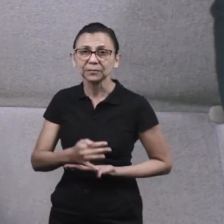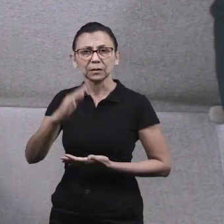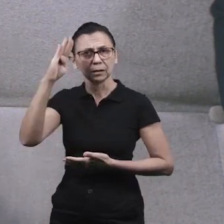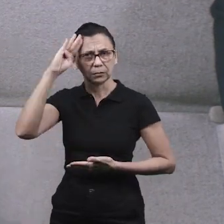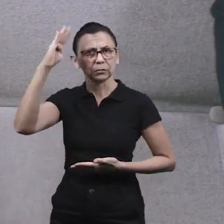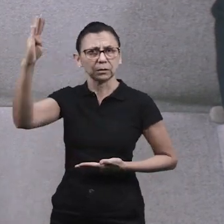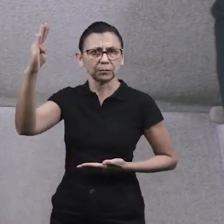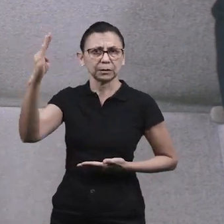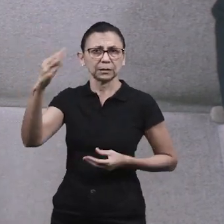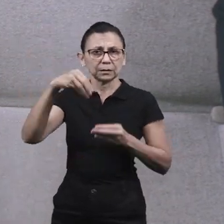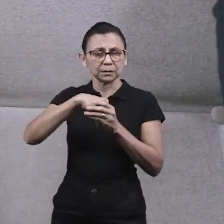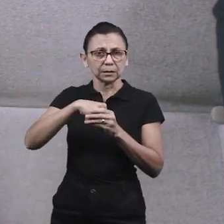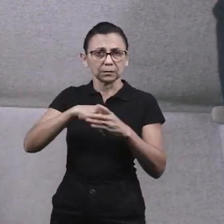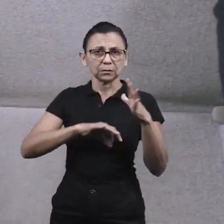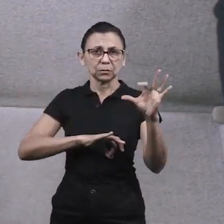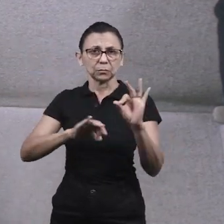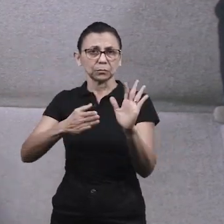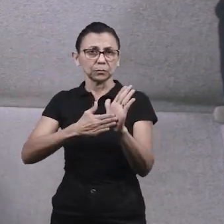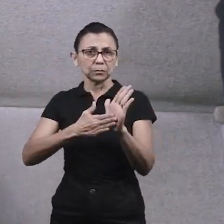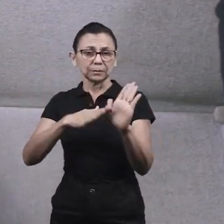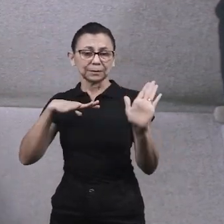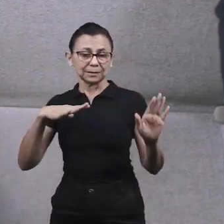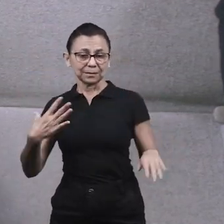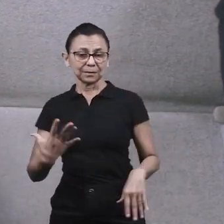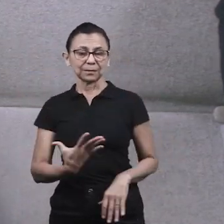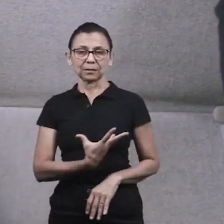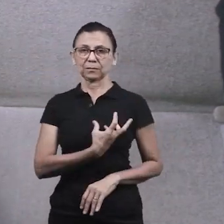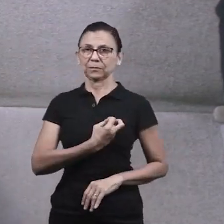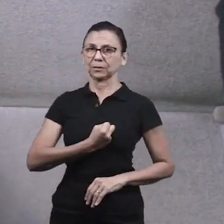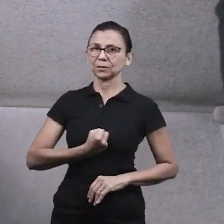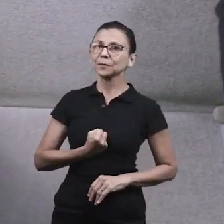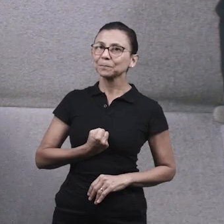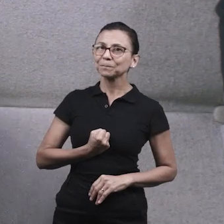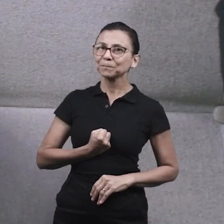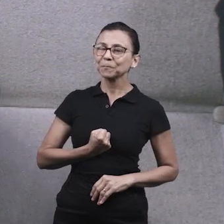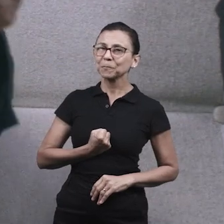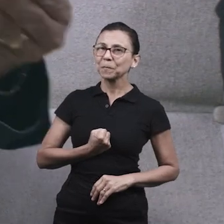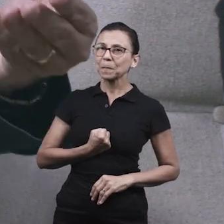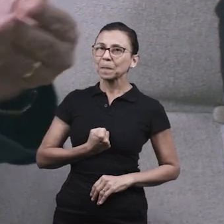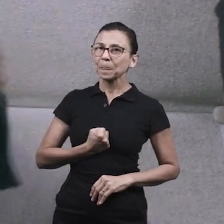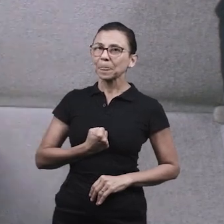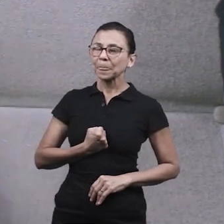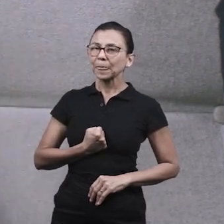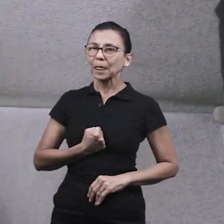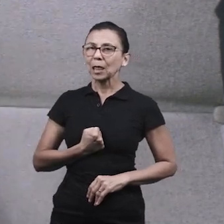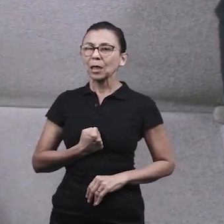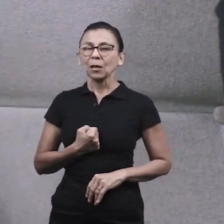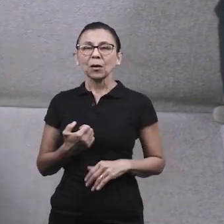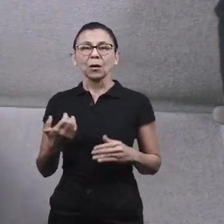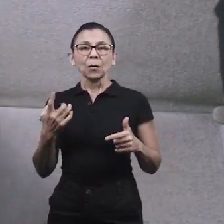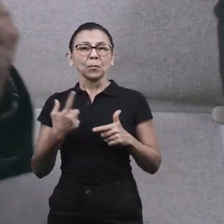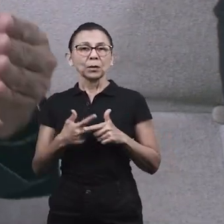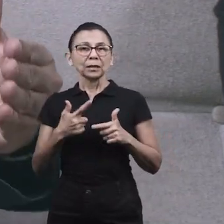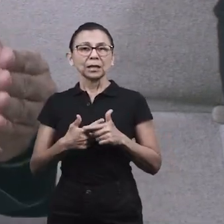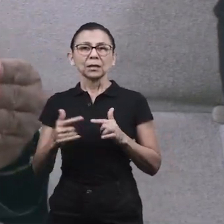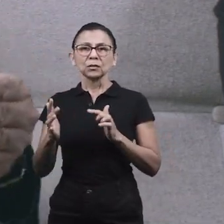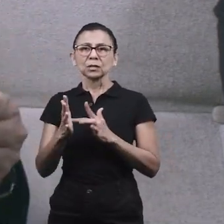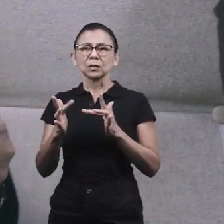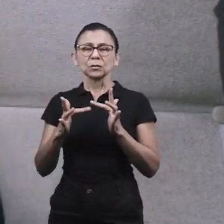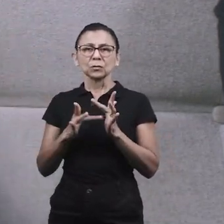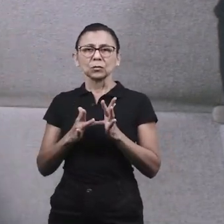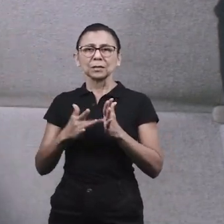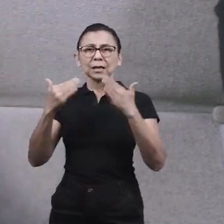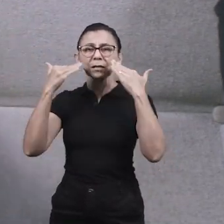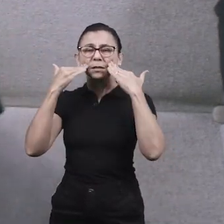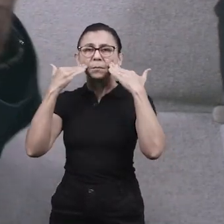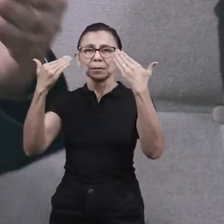est fondamental l'aspect de la foi, le projet de salut. Pourquoi? Parce que Jésus